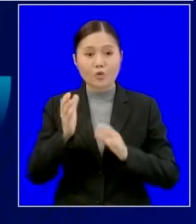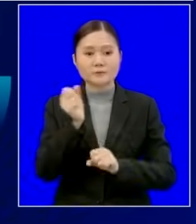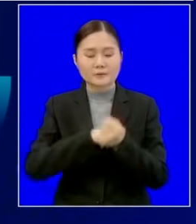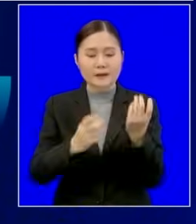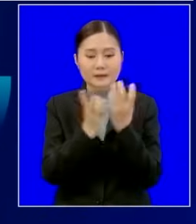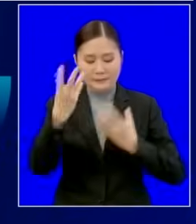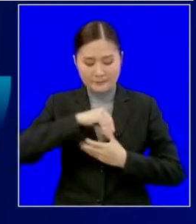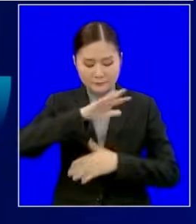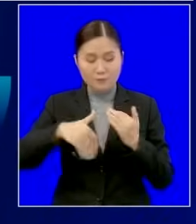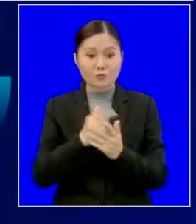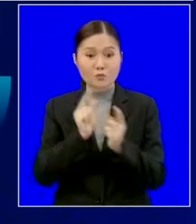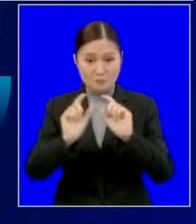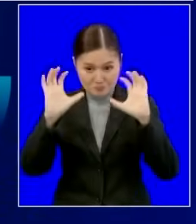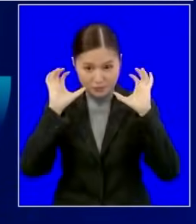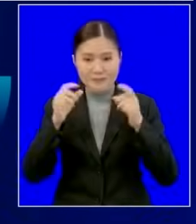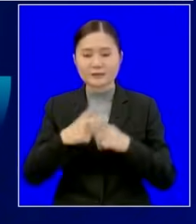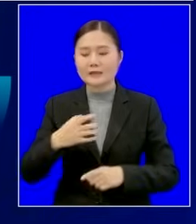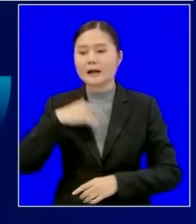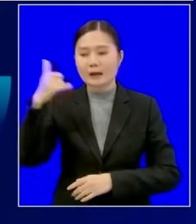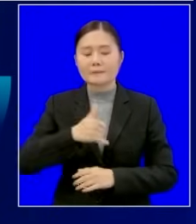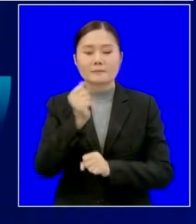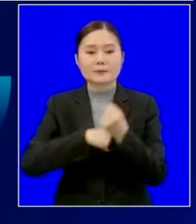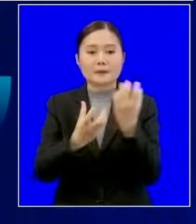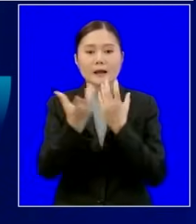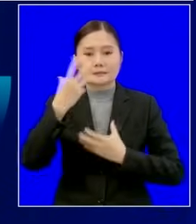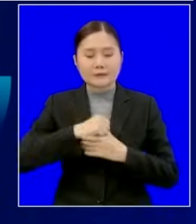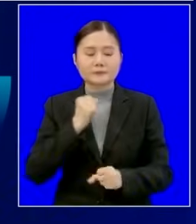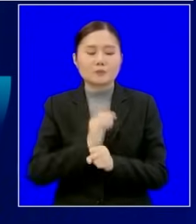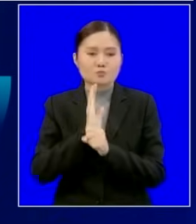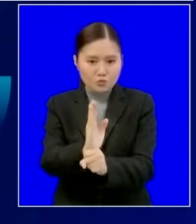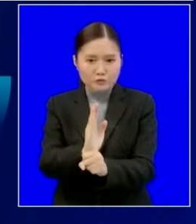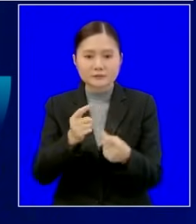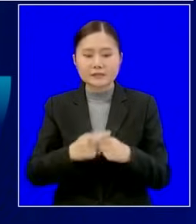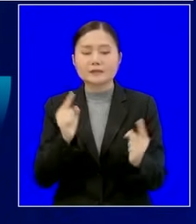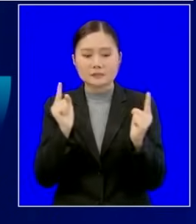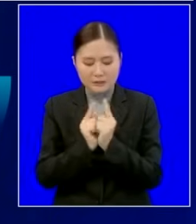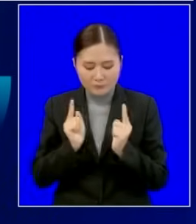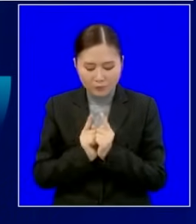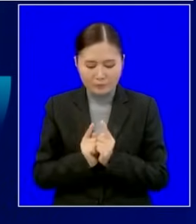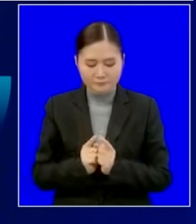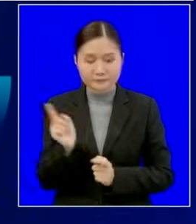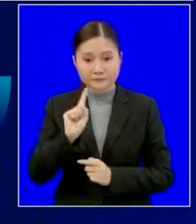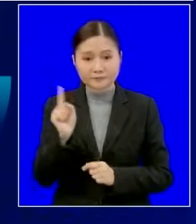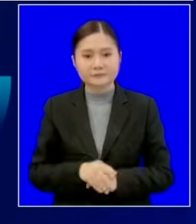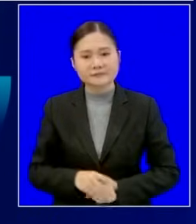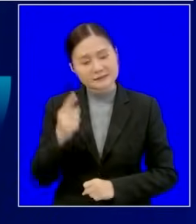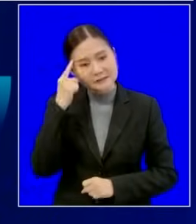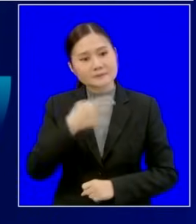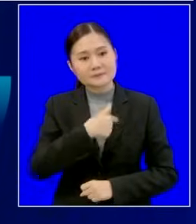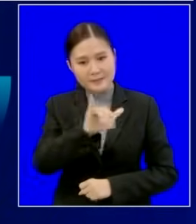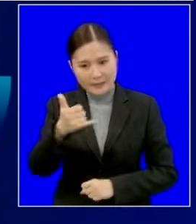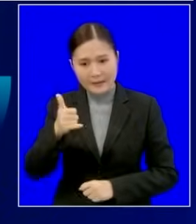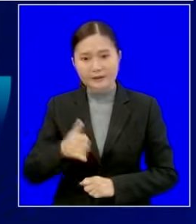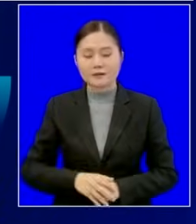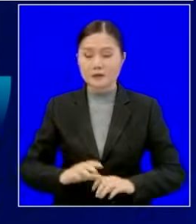ทุกคนจะเจอผีแต่อยากให้มาปฏิบัติธรรมเพื่อเอาบุญกันแต่สิ่งที่เธอเจอแบบนี้เป็นไปได้ไหมว่